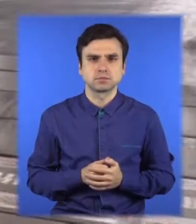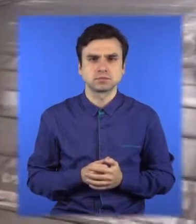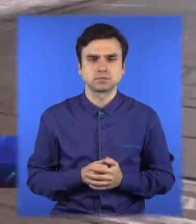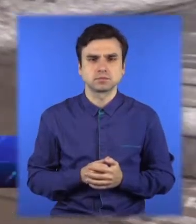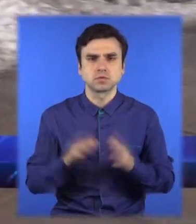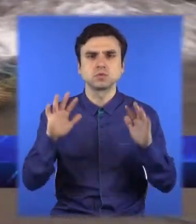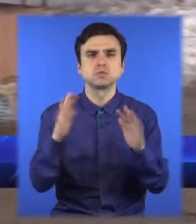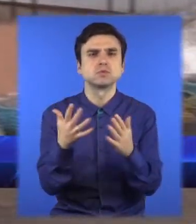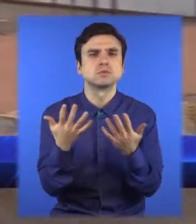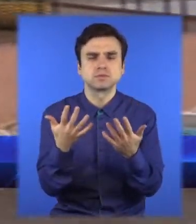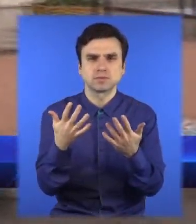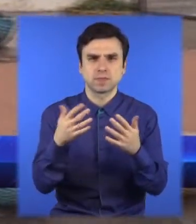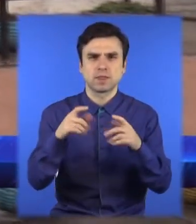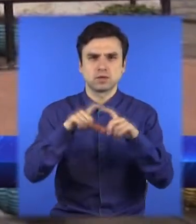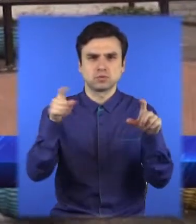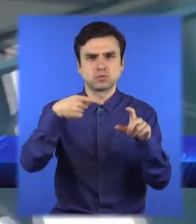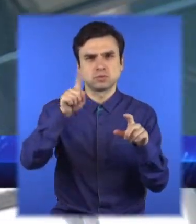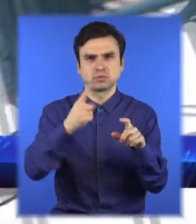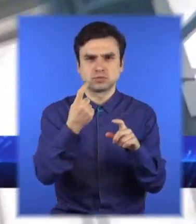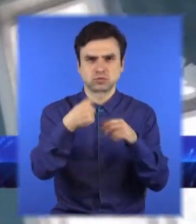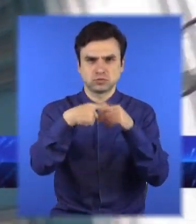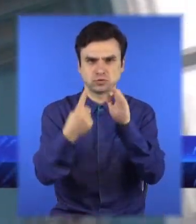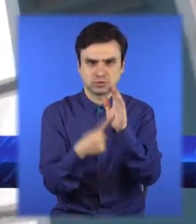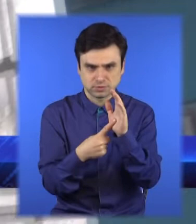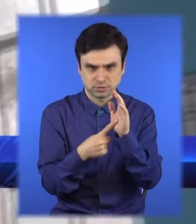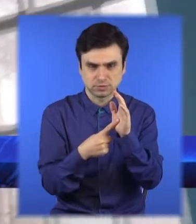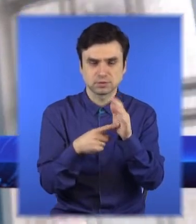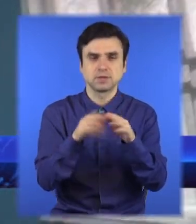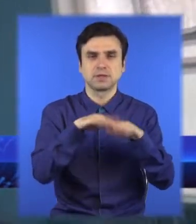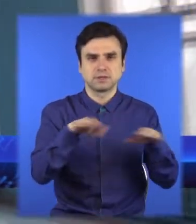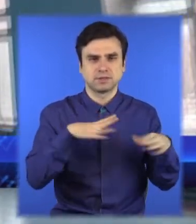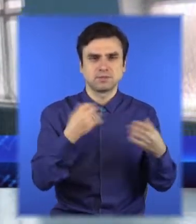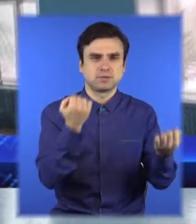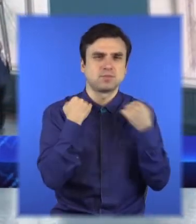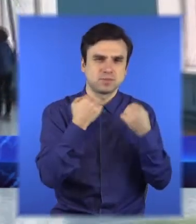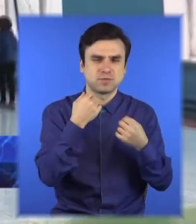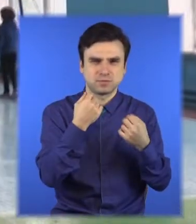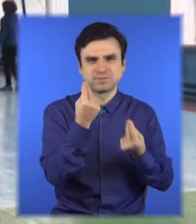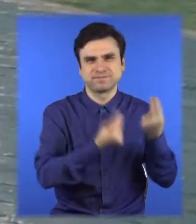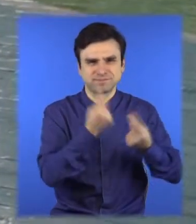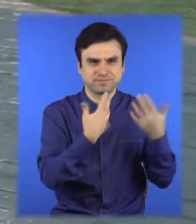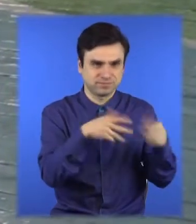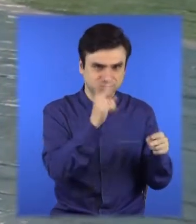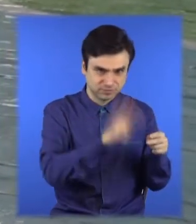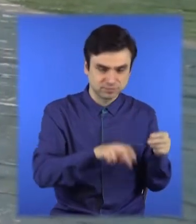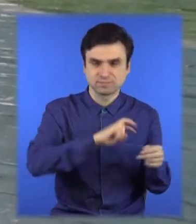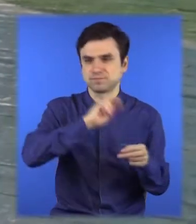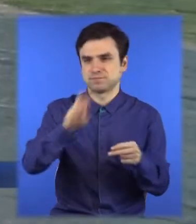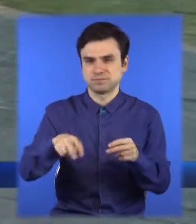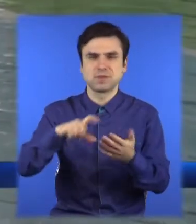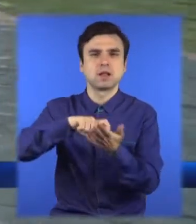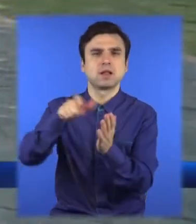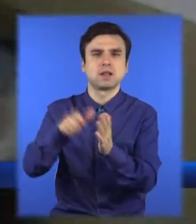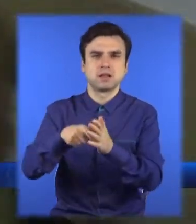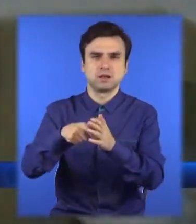Все трапилося в одному з класів 116-ї школи. Діти прийшли після уроку фізкультури та випили води із баклажки. Майже одразу